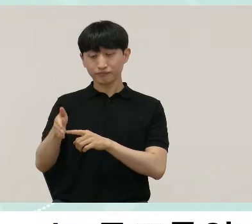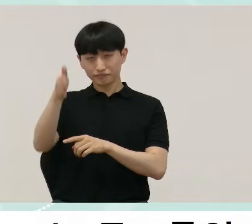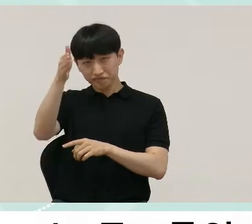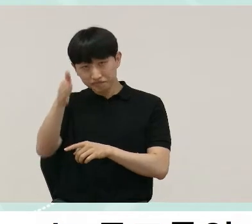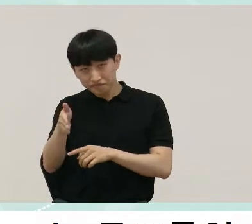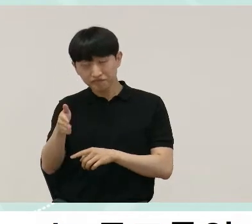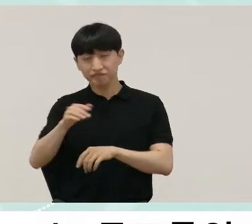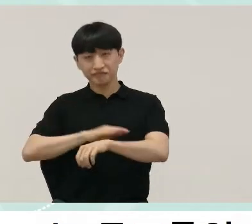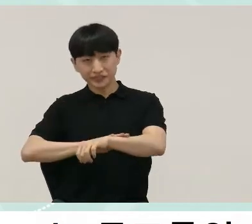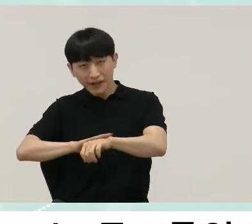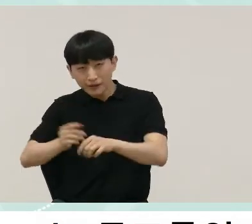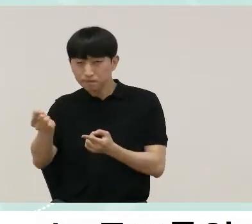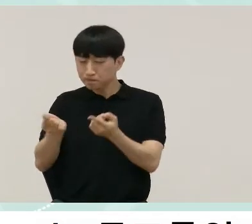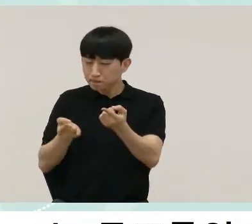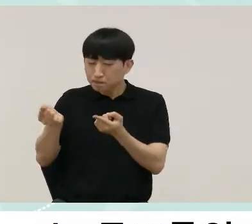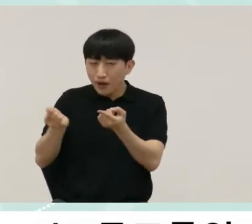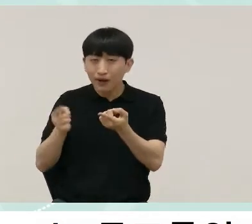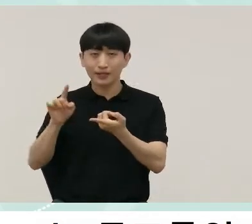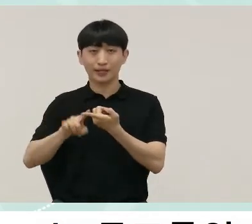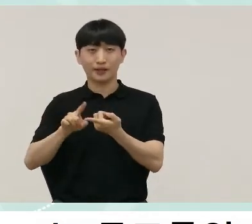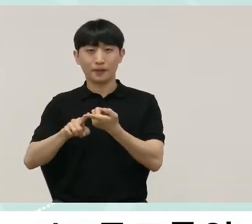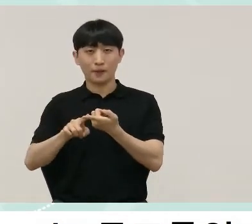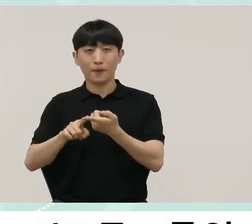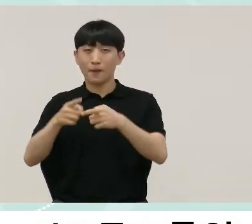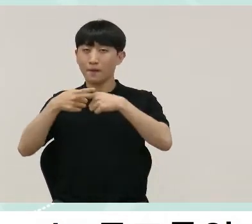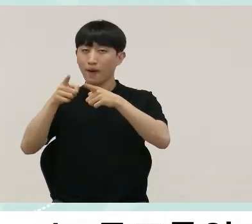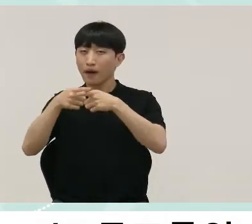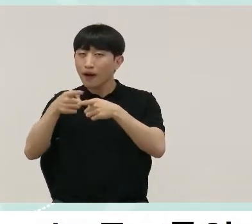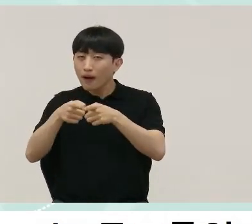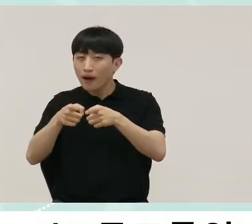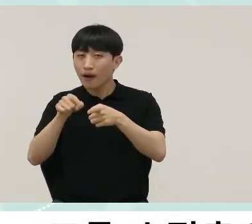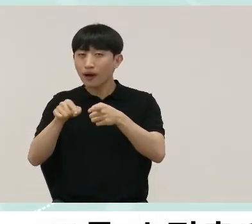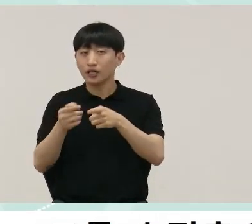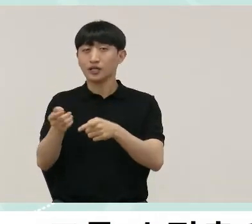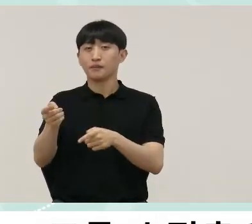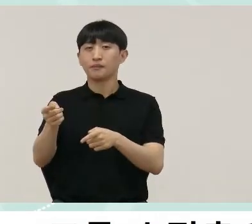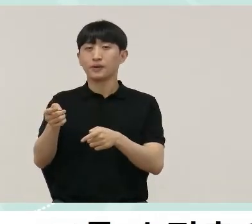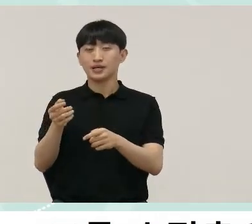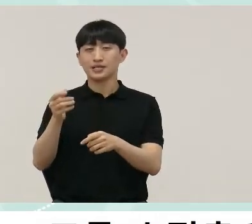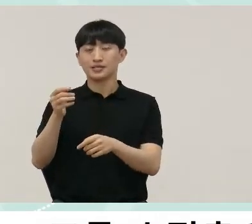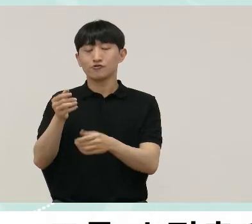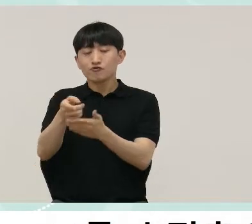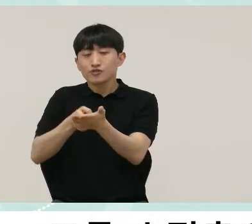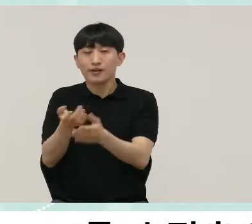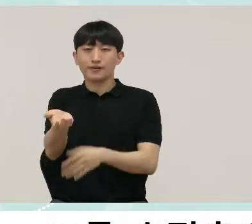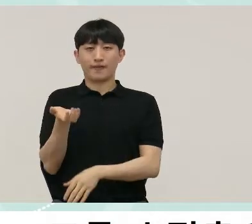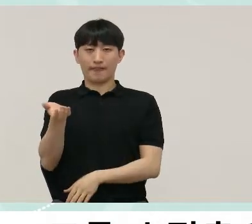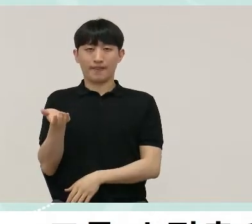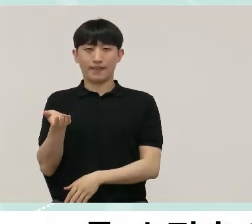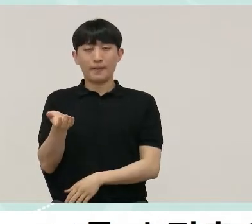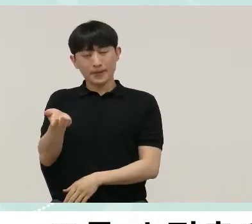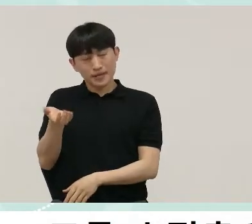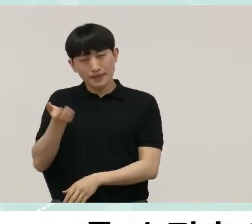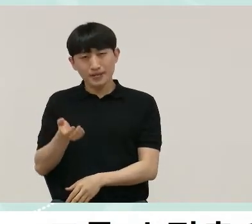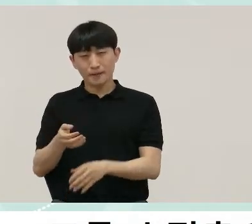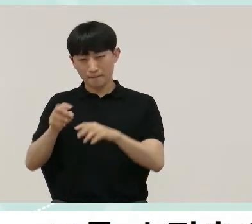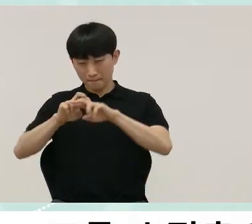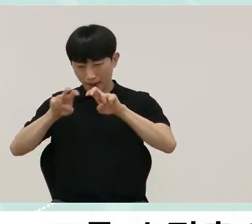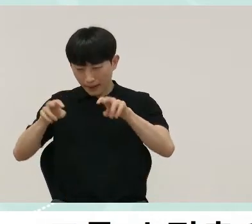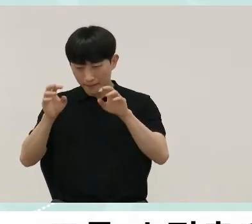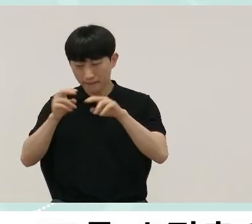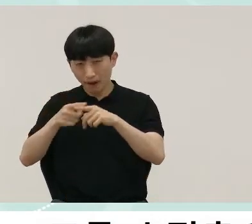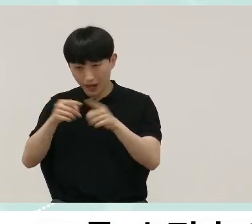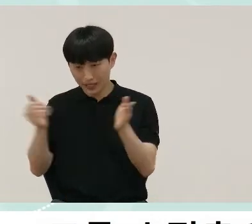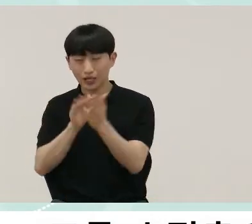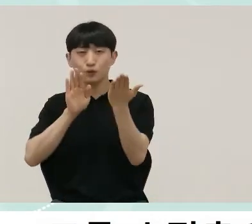되는지 이것에 대한 평가들이 수술 전에 이루어짐으로써 잔존 청력 보존 수술을 시행할 수 있게